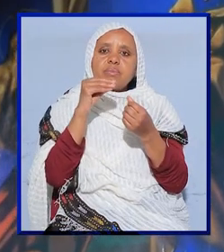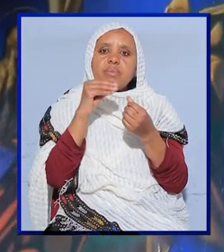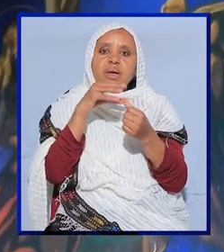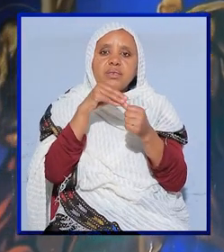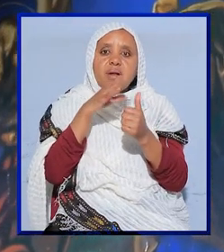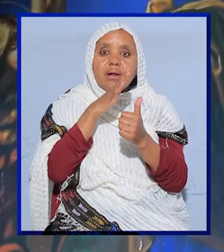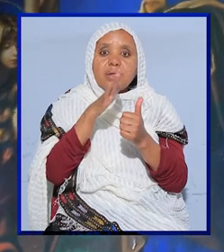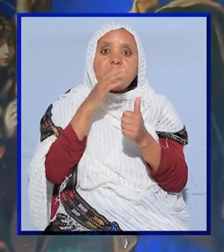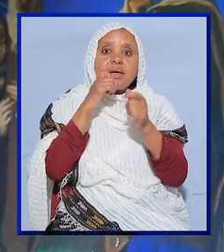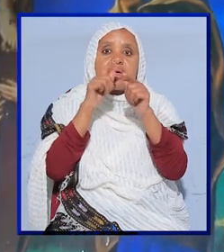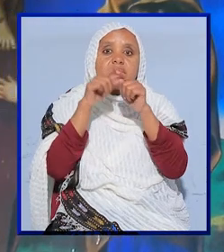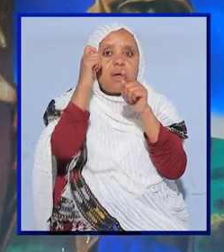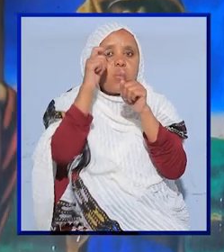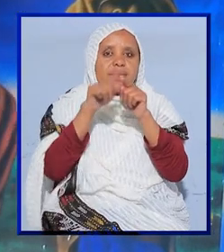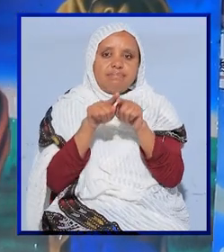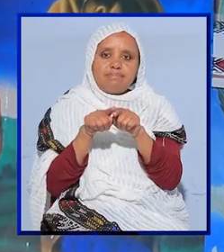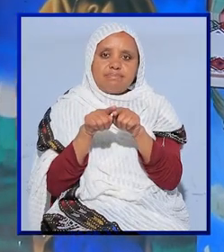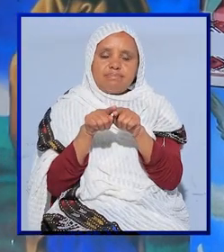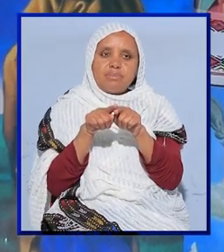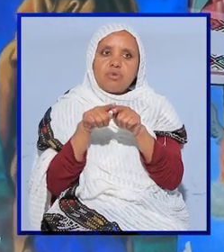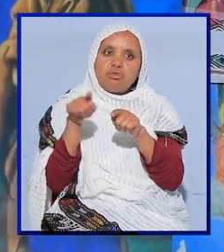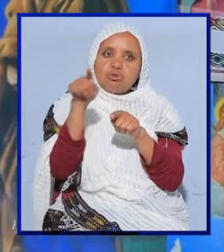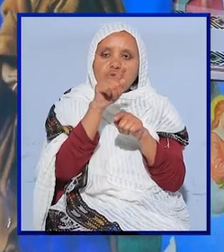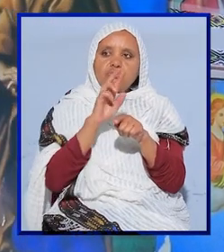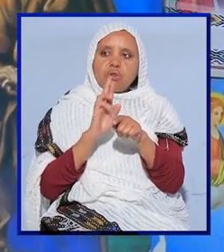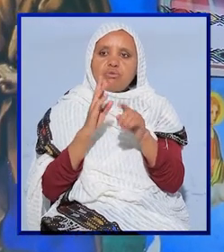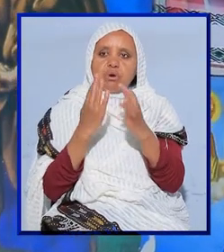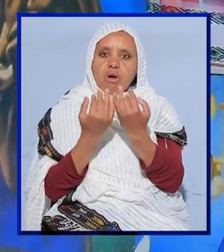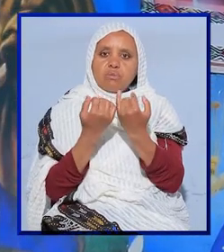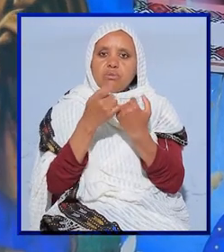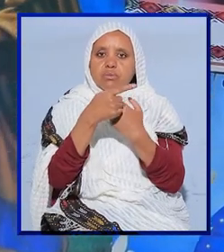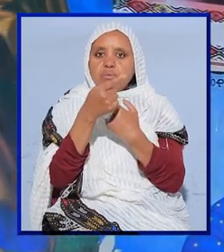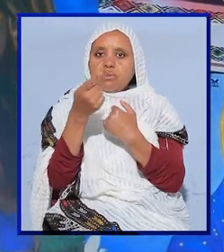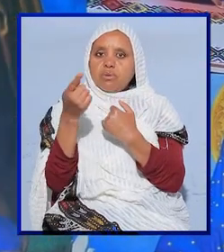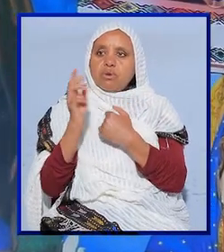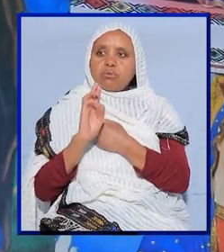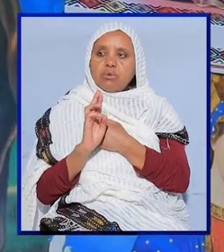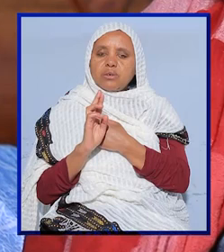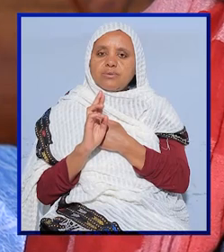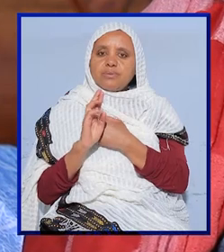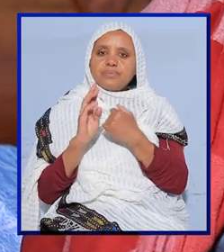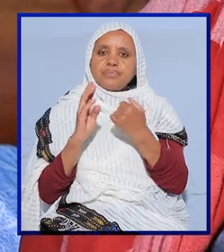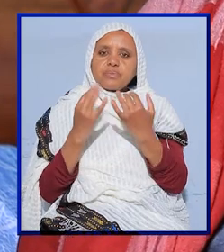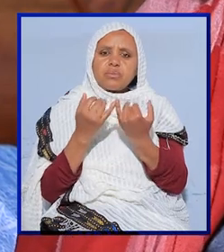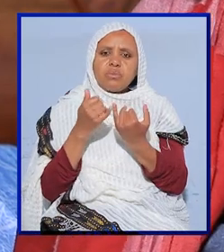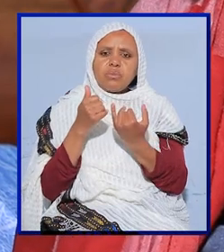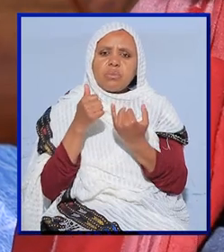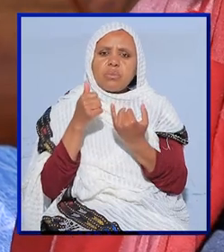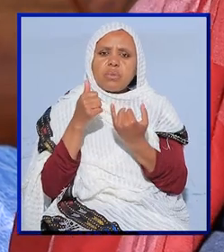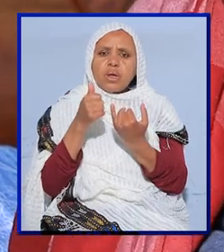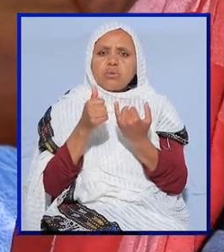የክርስትና እናቴ እህትና ወንድ እነሱ ናቸው አሁን እነሱ ናቸው አሁን እኛ